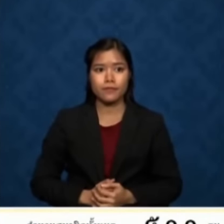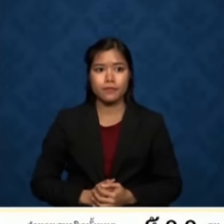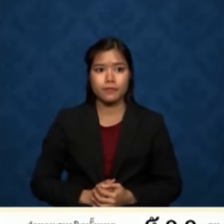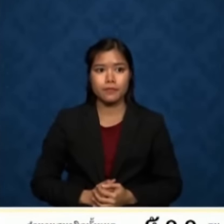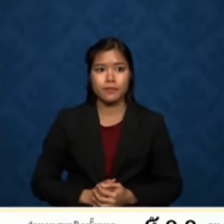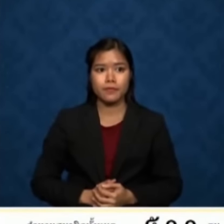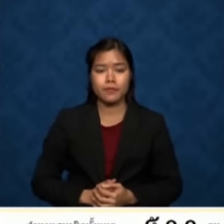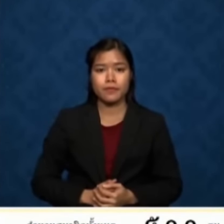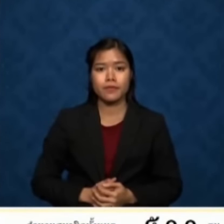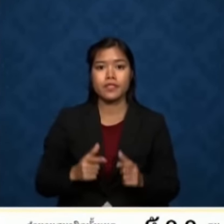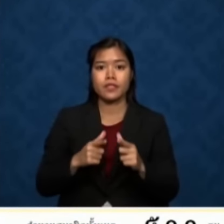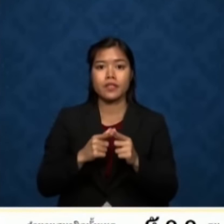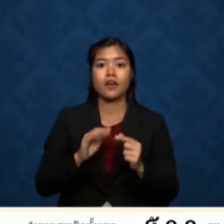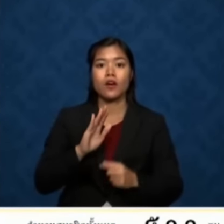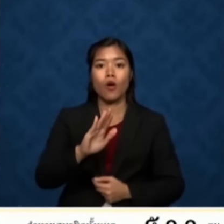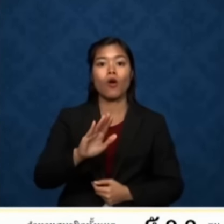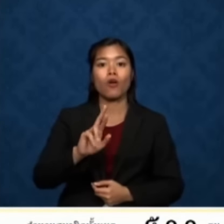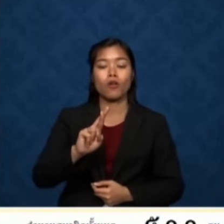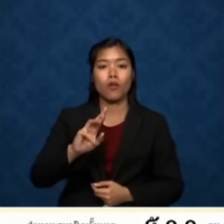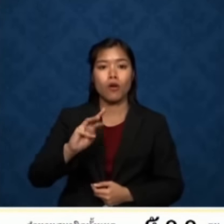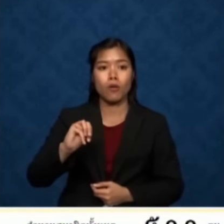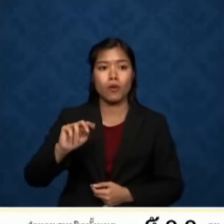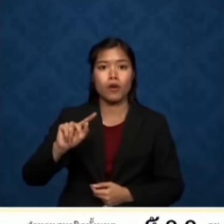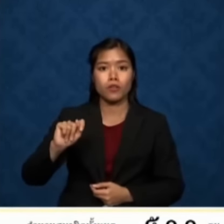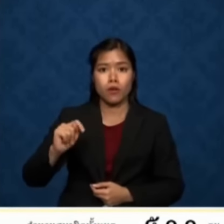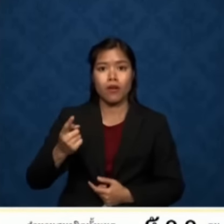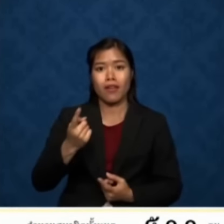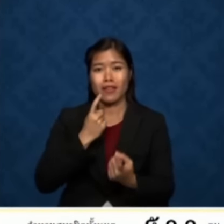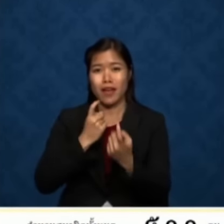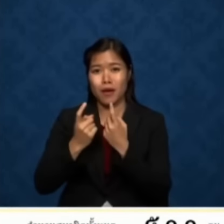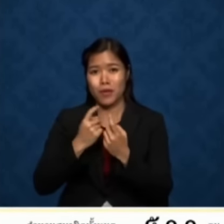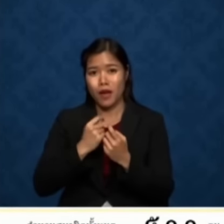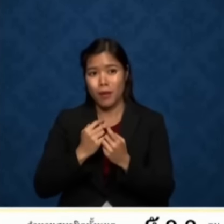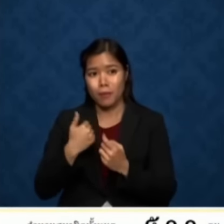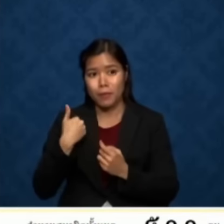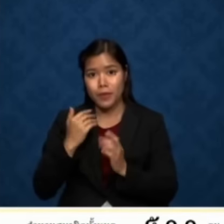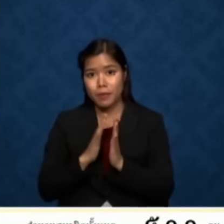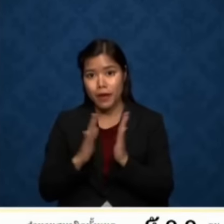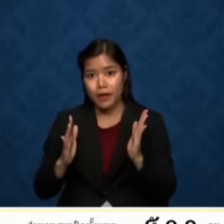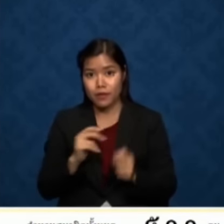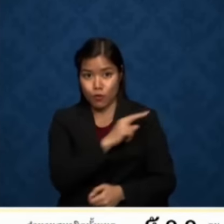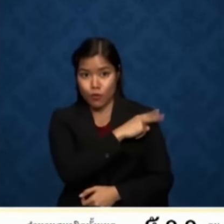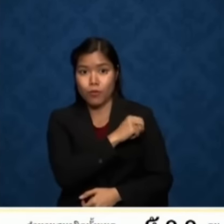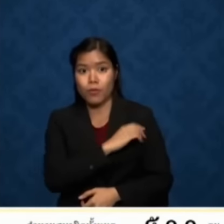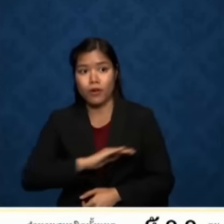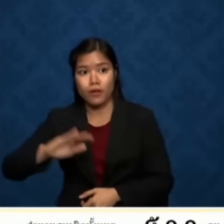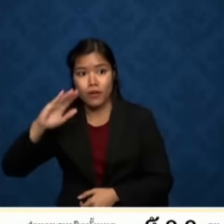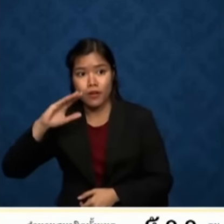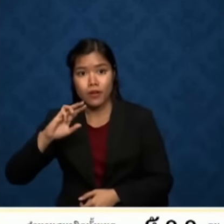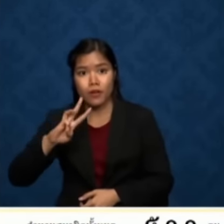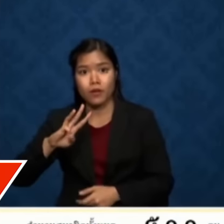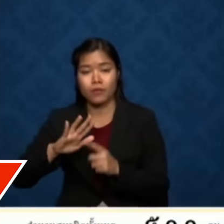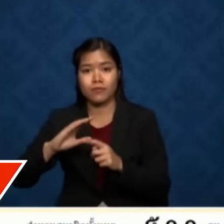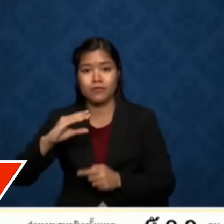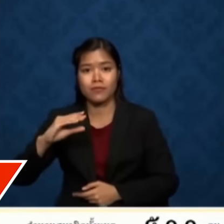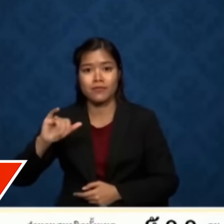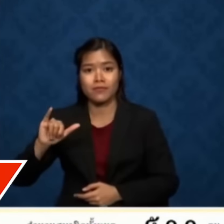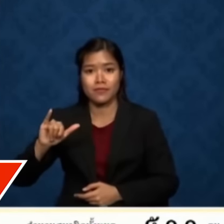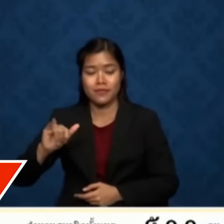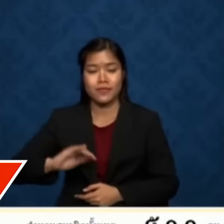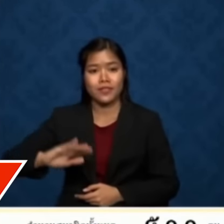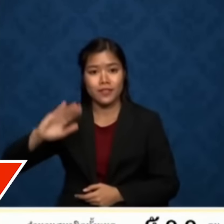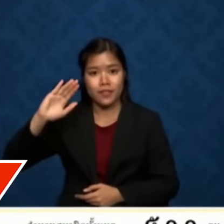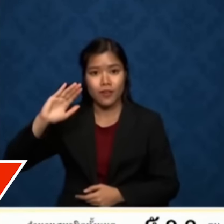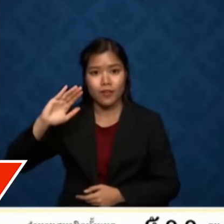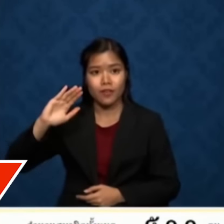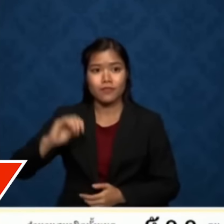ของท่านรัฐมนตรีนี ่เมื่อคืน ก็ถามกันเยอะท่านวายโยครับ ครับ ท่านเสียหายตรงไหนครับ ครับขออนุญาตประท้วงครับต